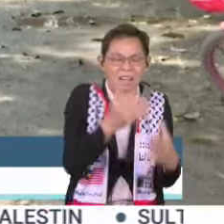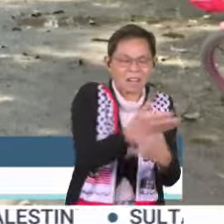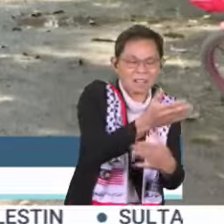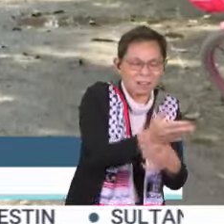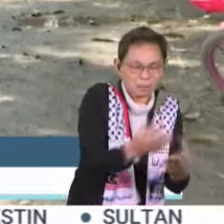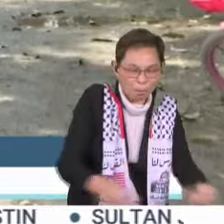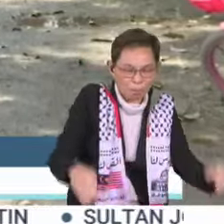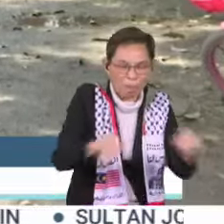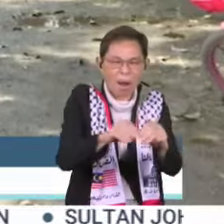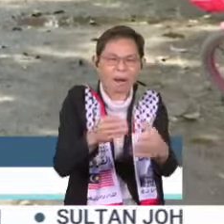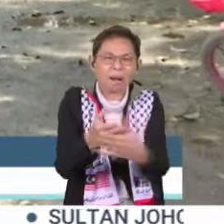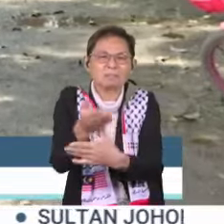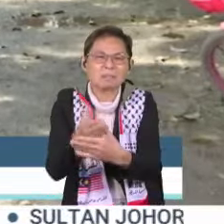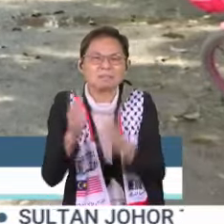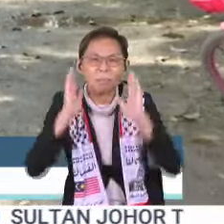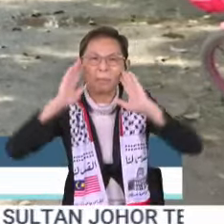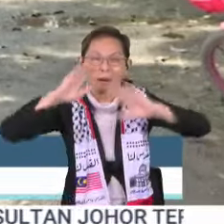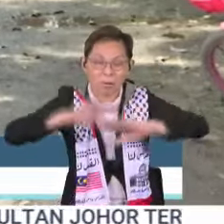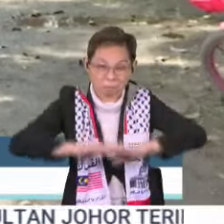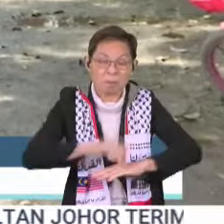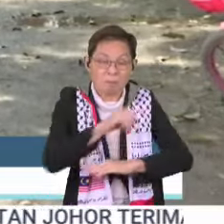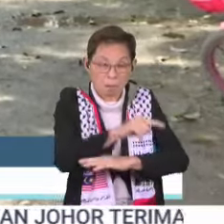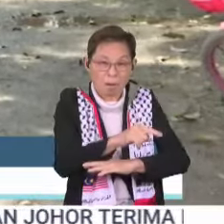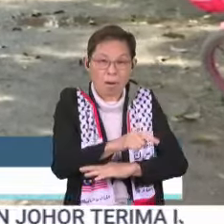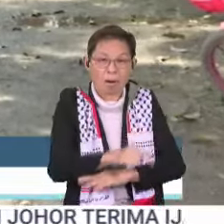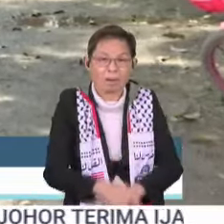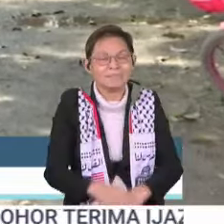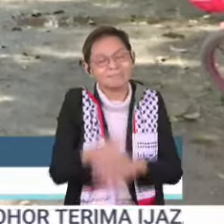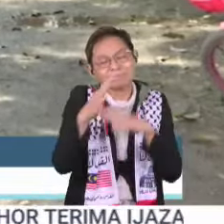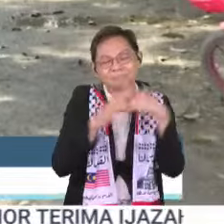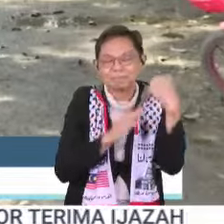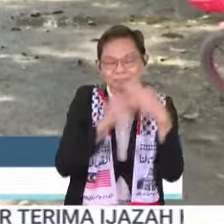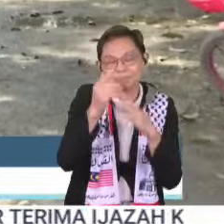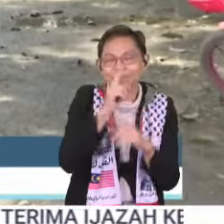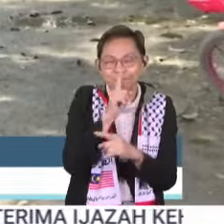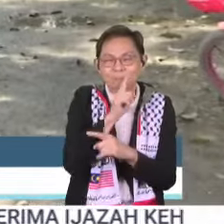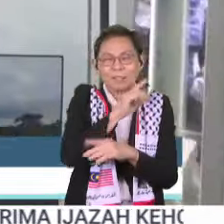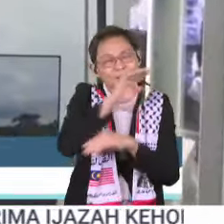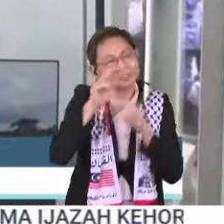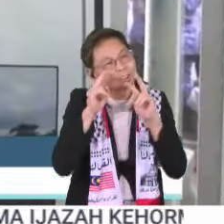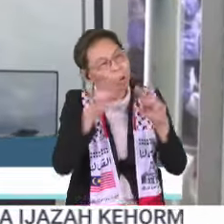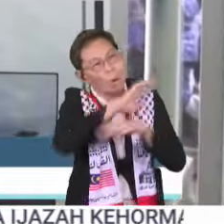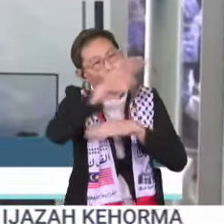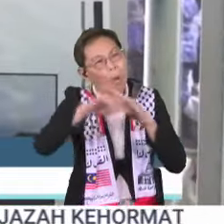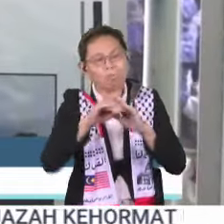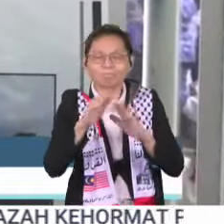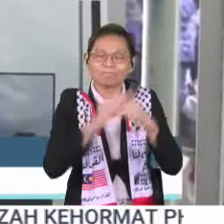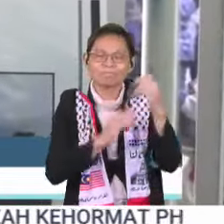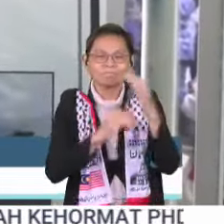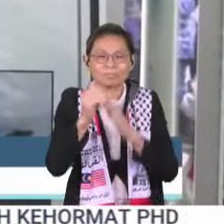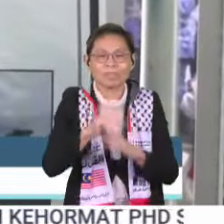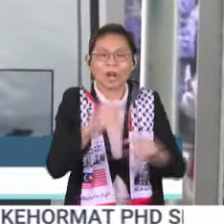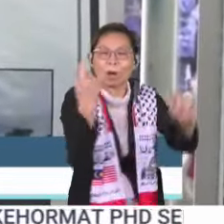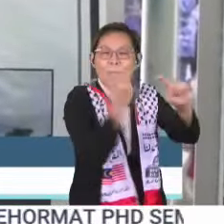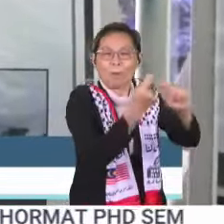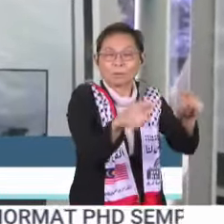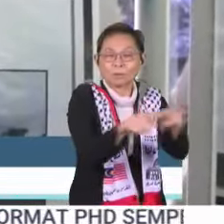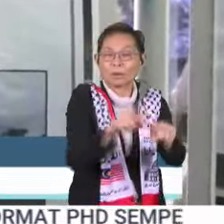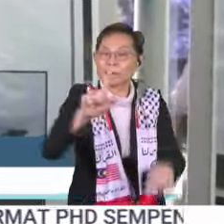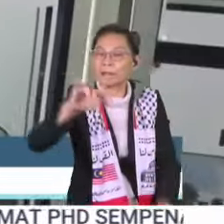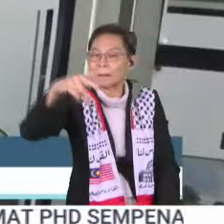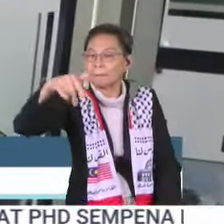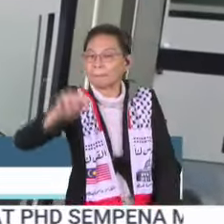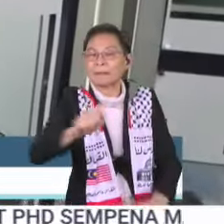masjid dengan semayang semua tu. Sana memang dia ada khas sikit, memang selesa lah. Saya tengok semua tu. Pembinaan fasiliti sama di daerah